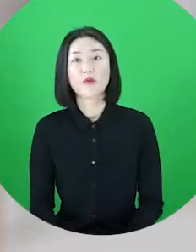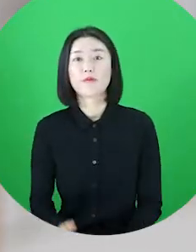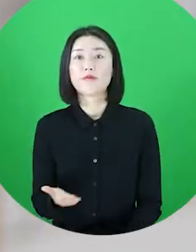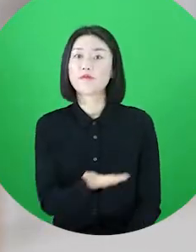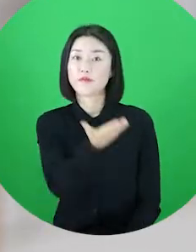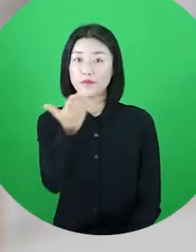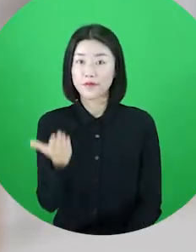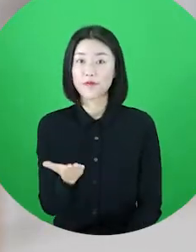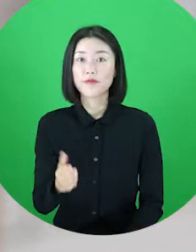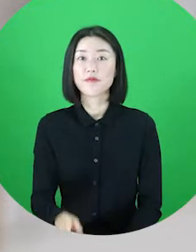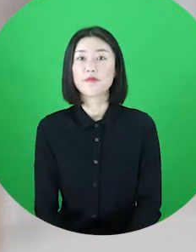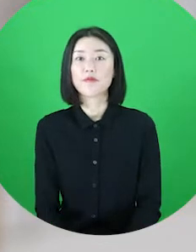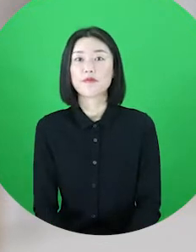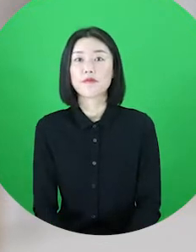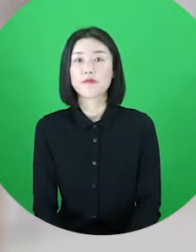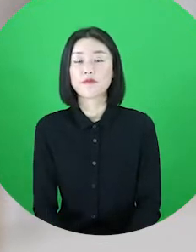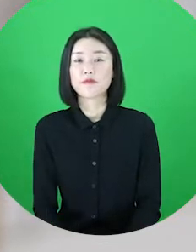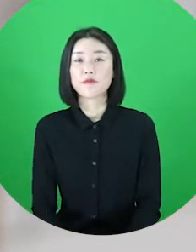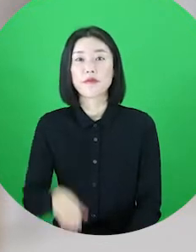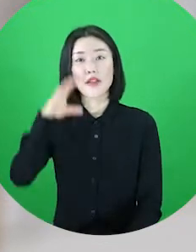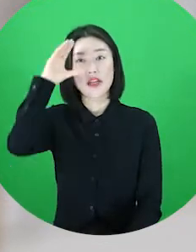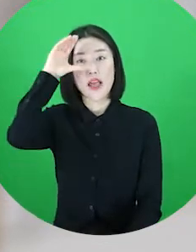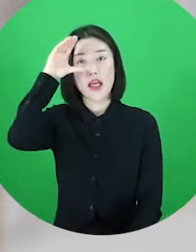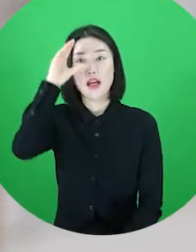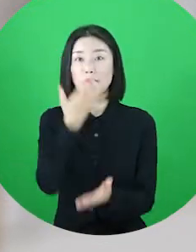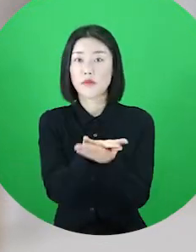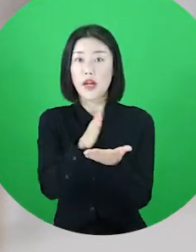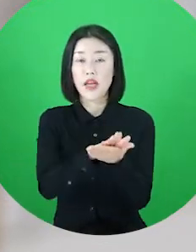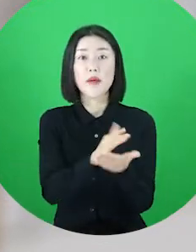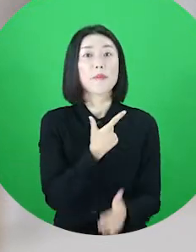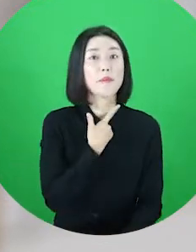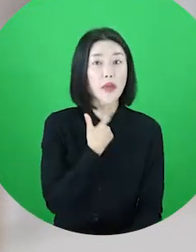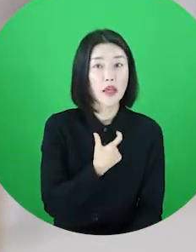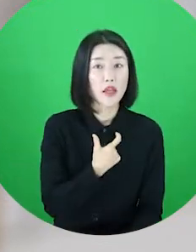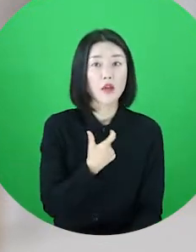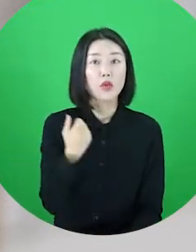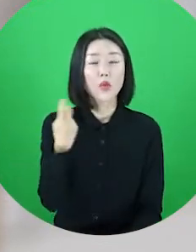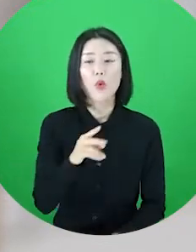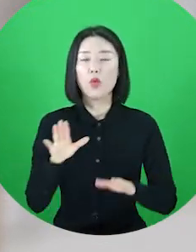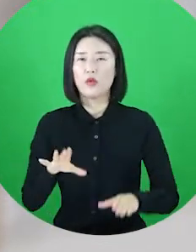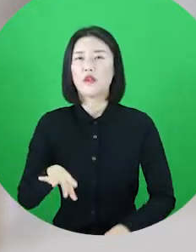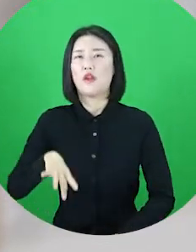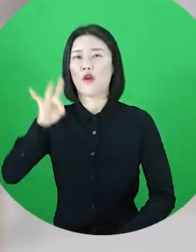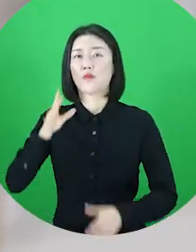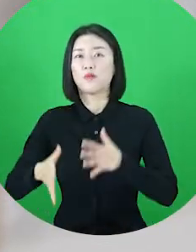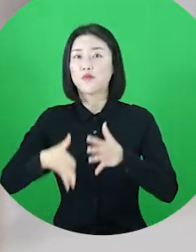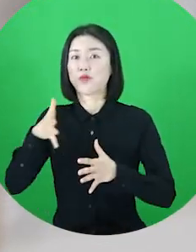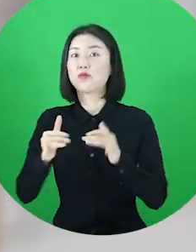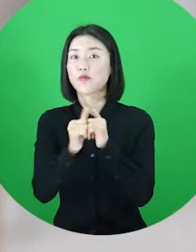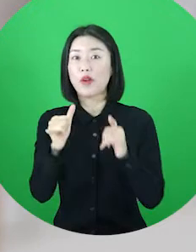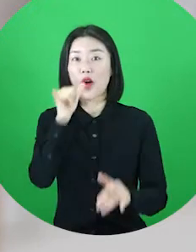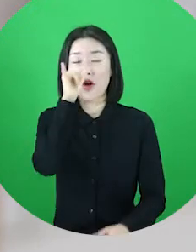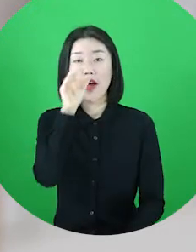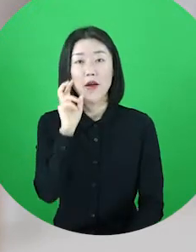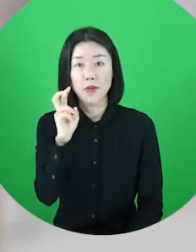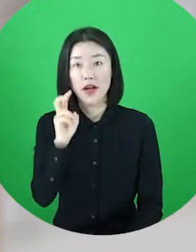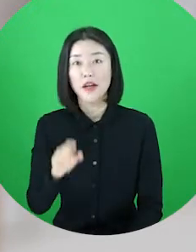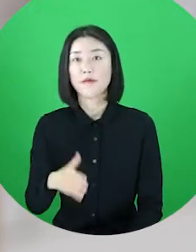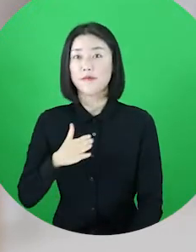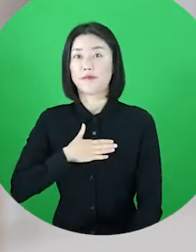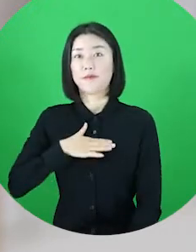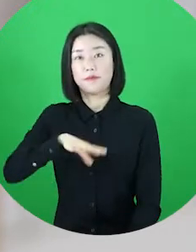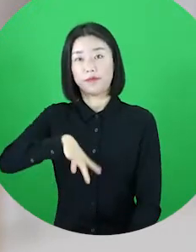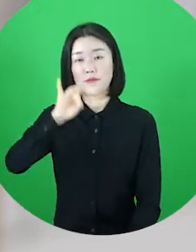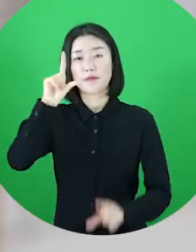있는 친구들도 계란 프라이를 해본 친구도 있고 오늘 처음인 친구도 있을 건데요. 선생님이 하는 것을